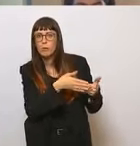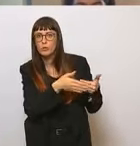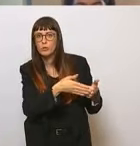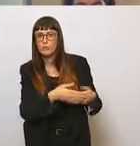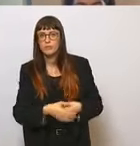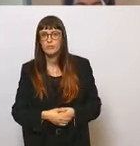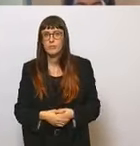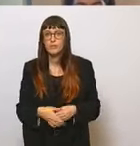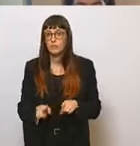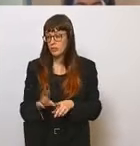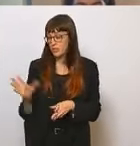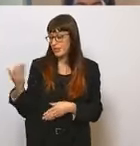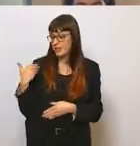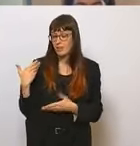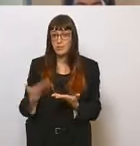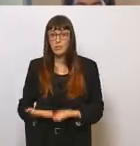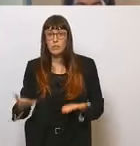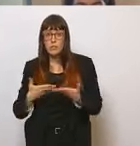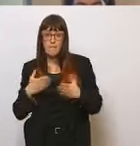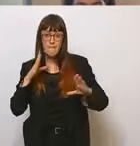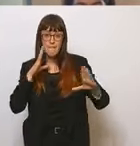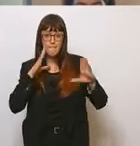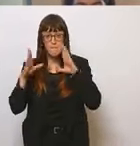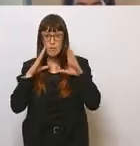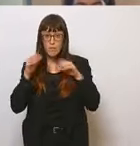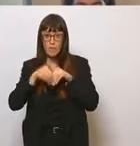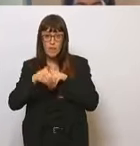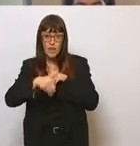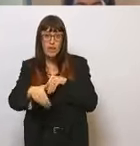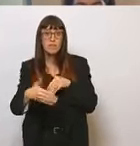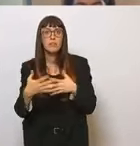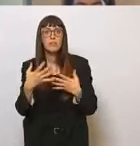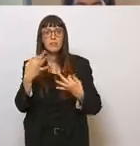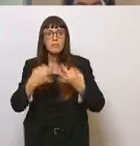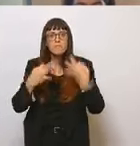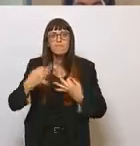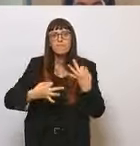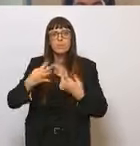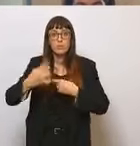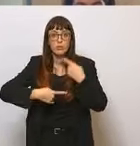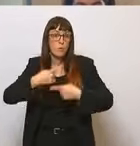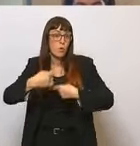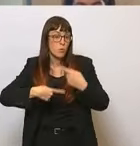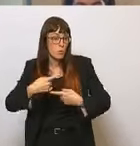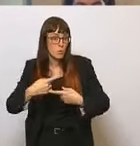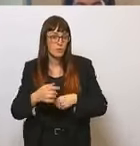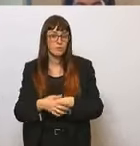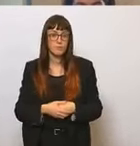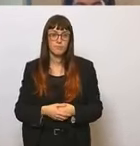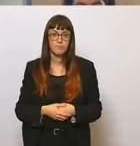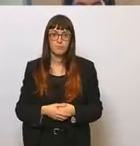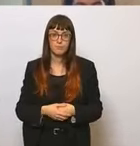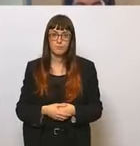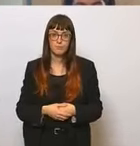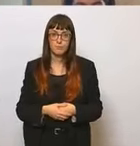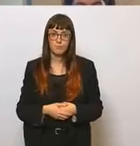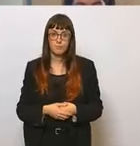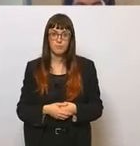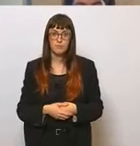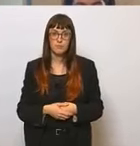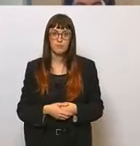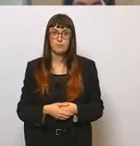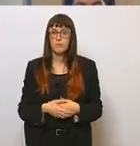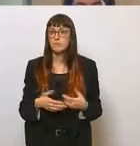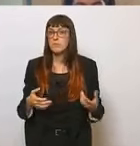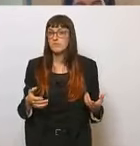l'affaire Facebook qui est en cours de procédure juridique. Donc, nous voyons un certain